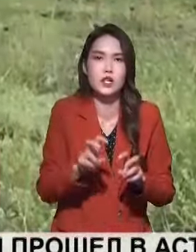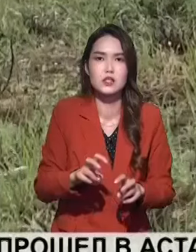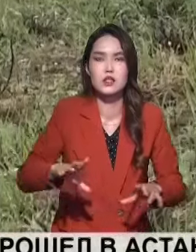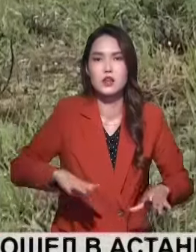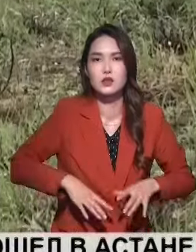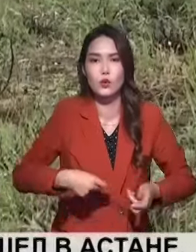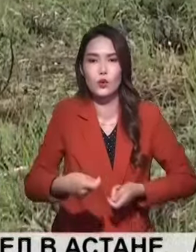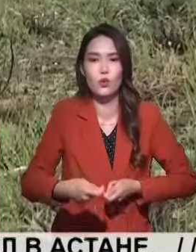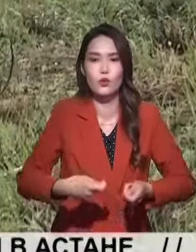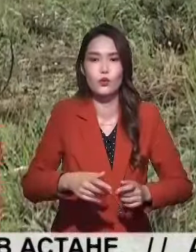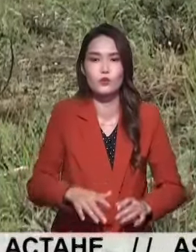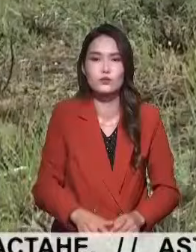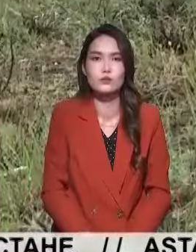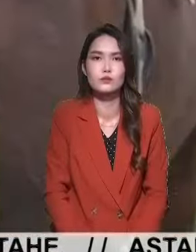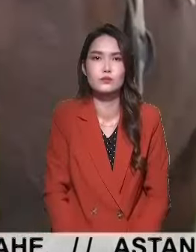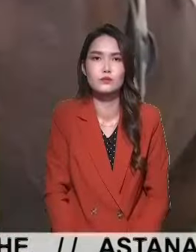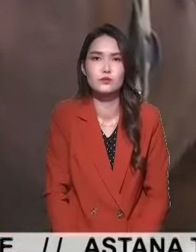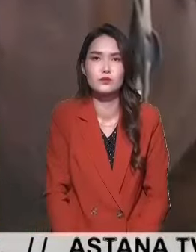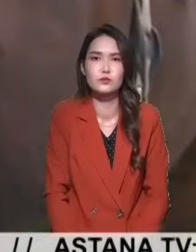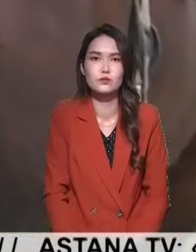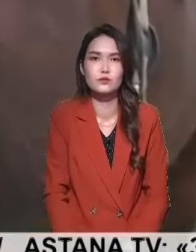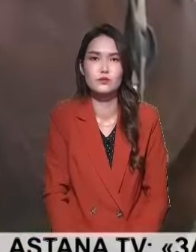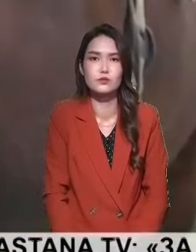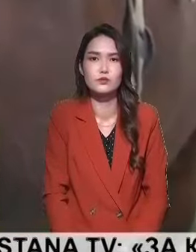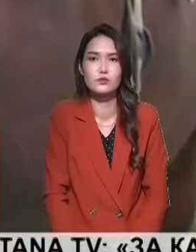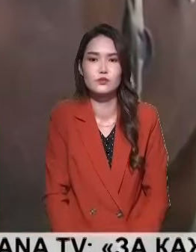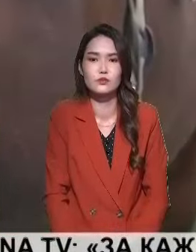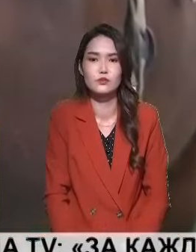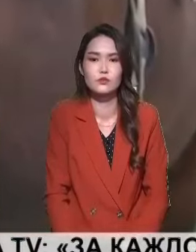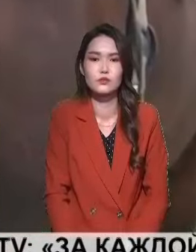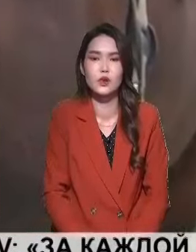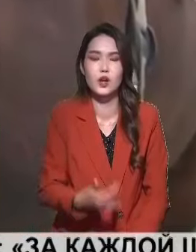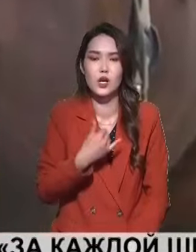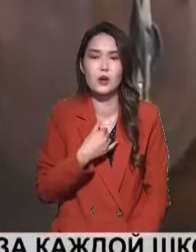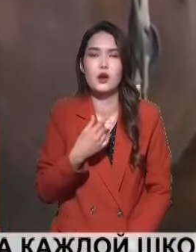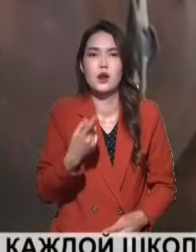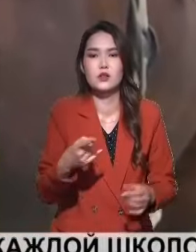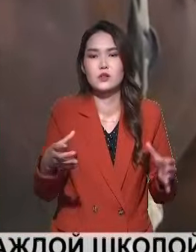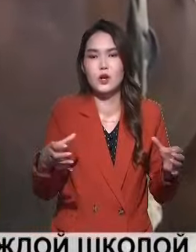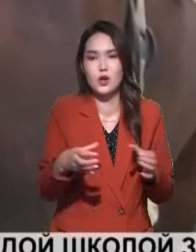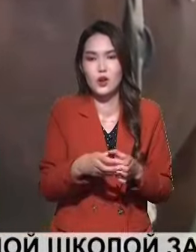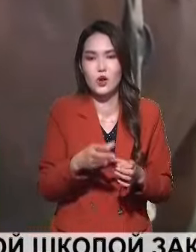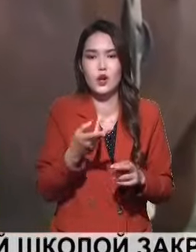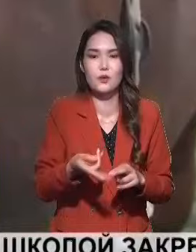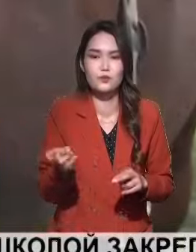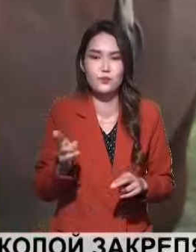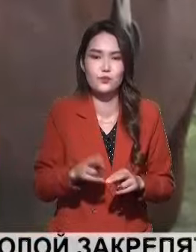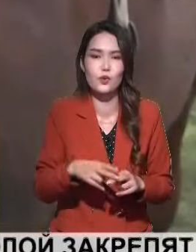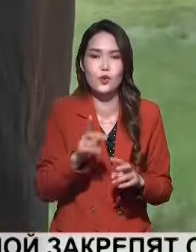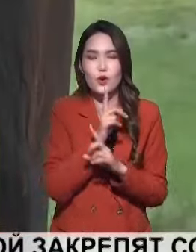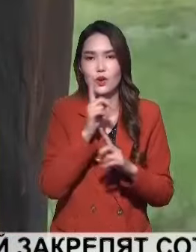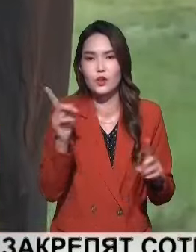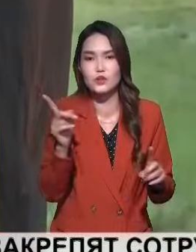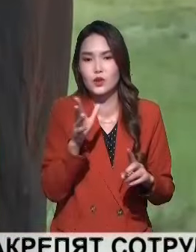и управлять скакунами. То, что я одна в команде, это что-то особенное. Все